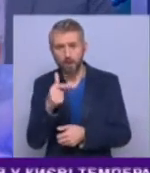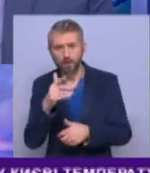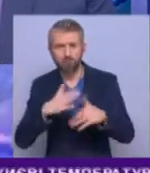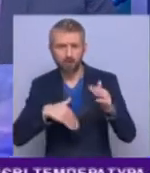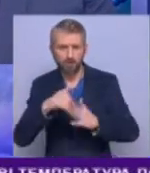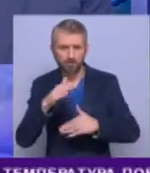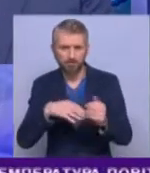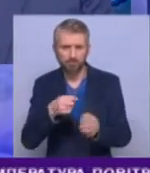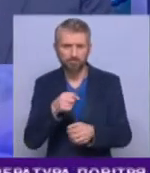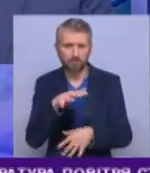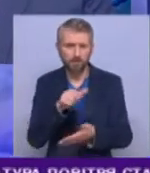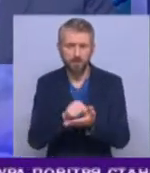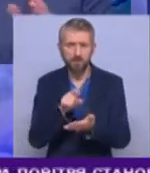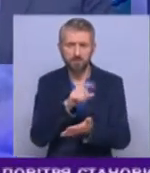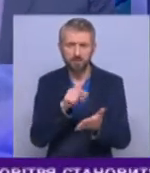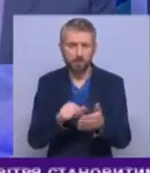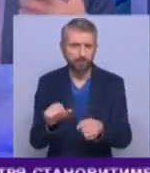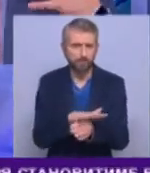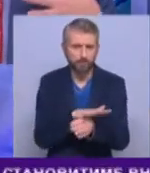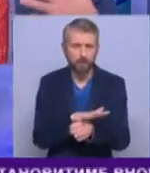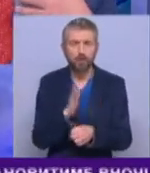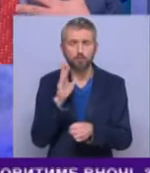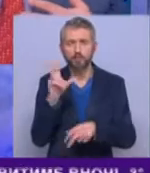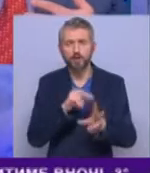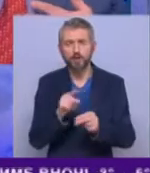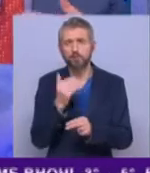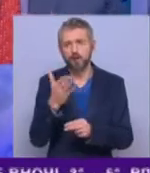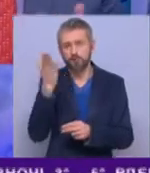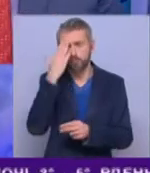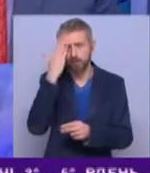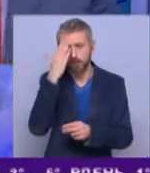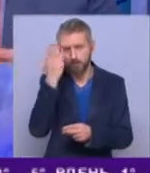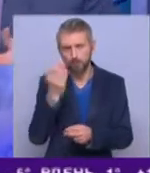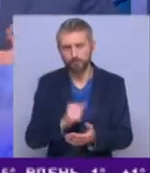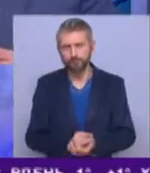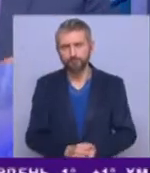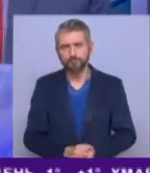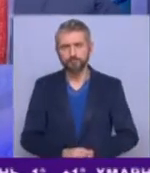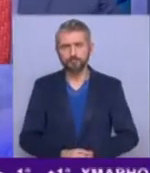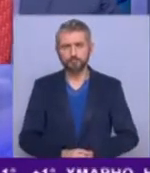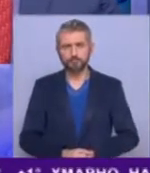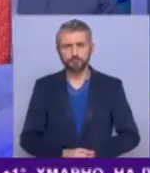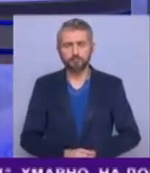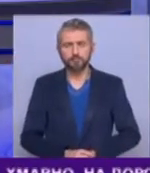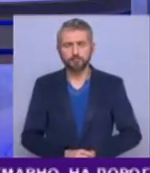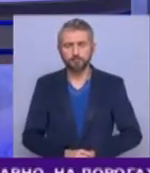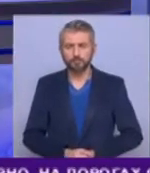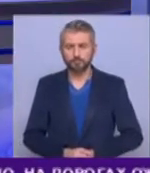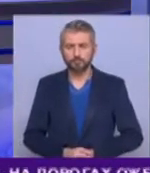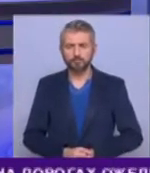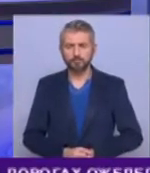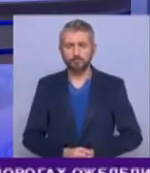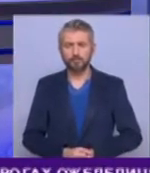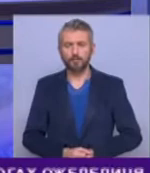якраз займається подібними питаннями, то будемо вважати, що нам поталанило, пане Олеже, що ви тут. Спасибі вам. Я коротко. От,